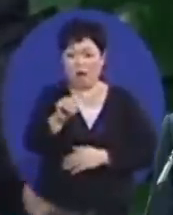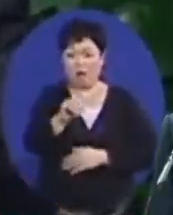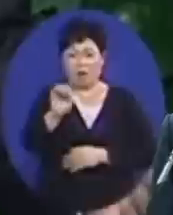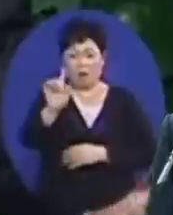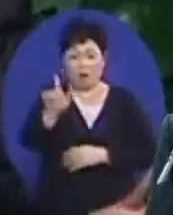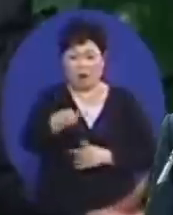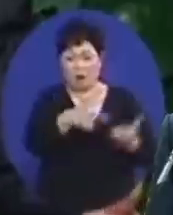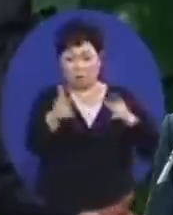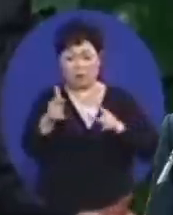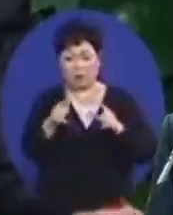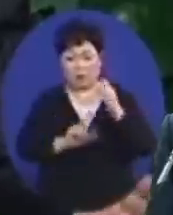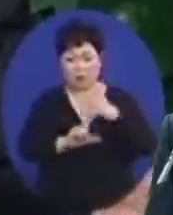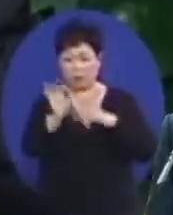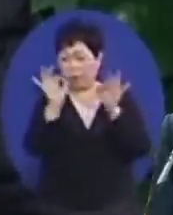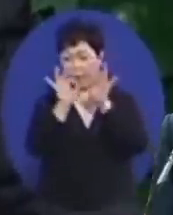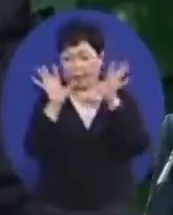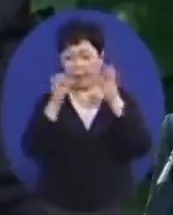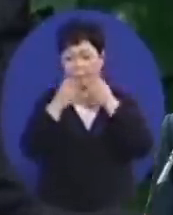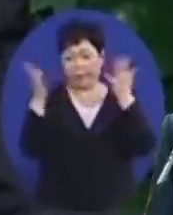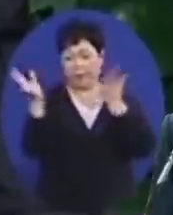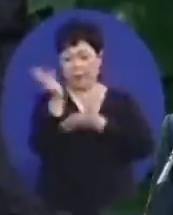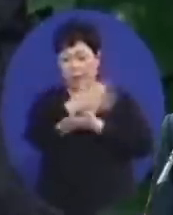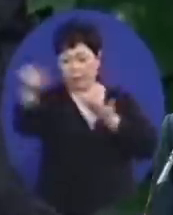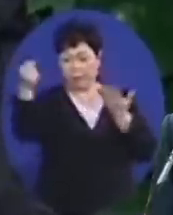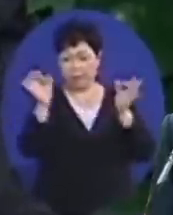다 날아가 버립니다. 다 뺏겨버렸어요.